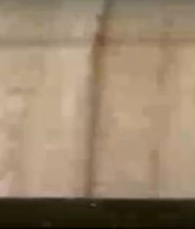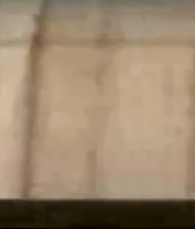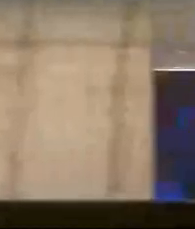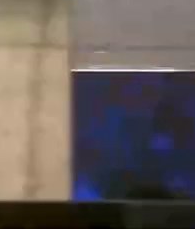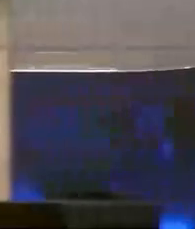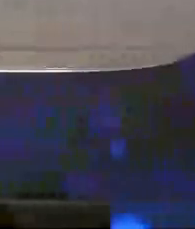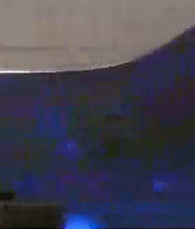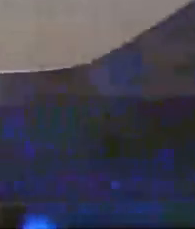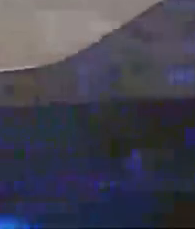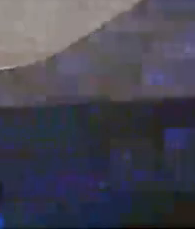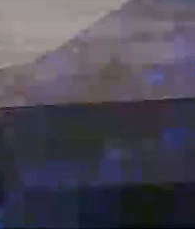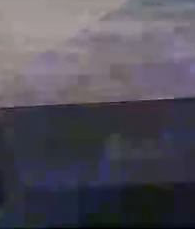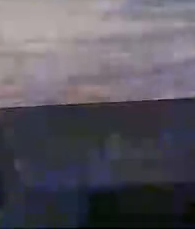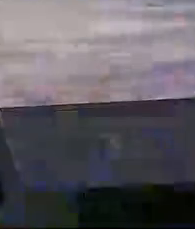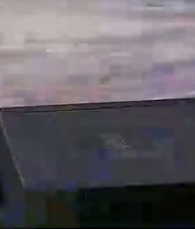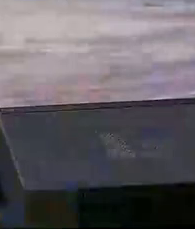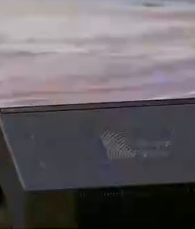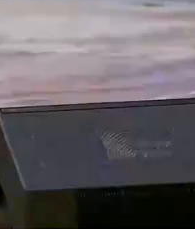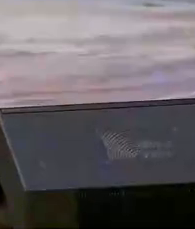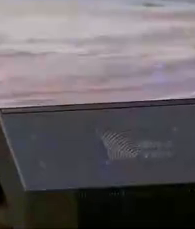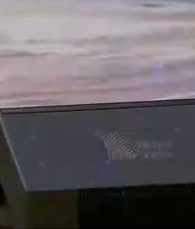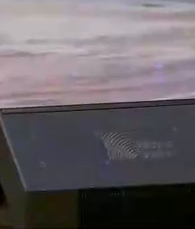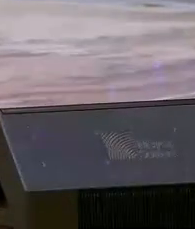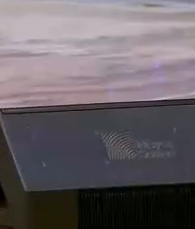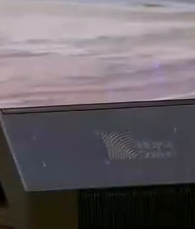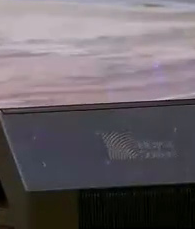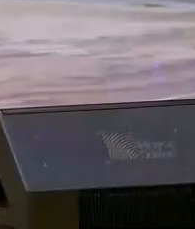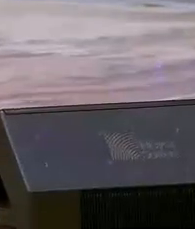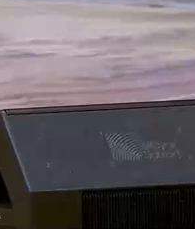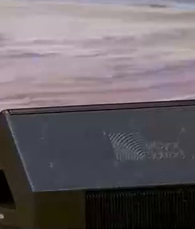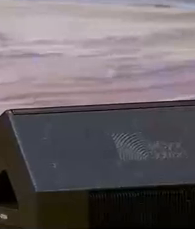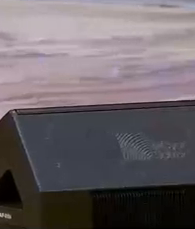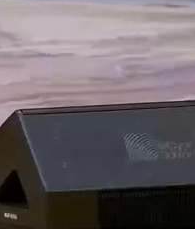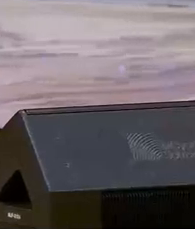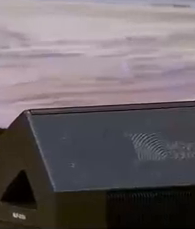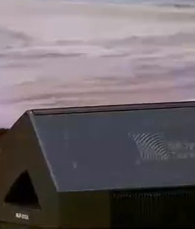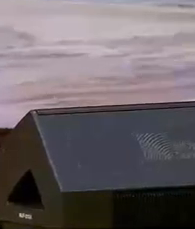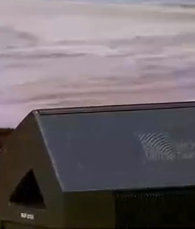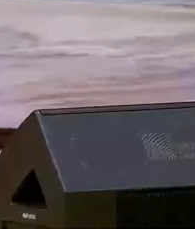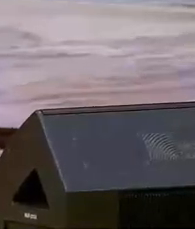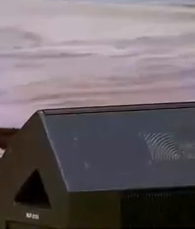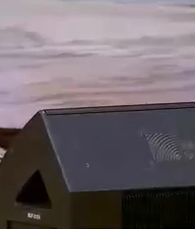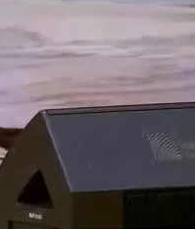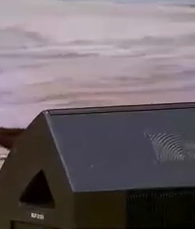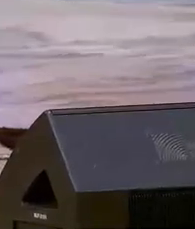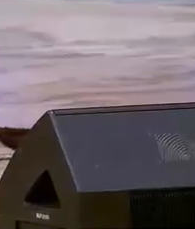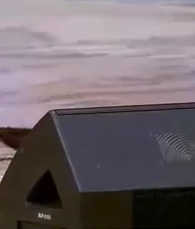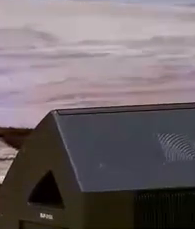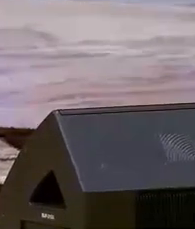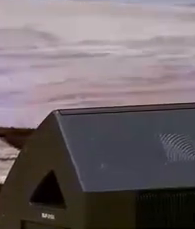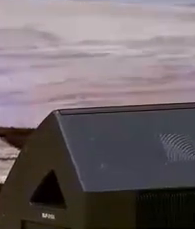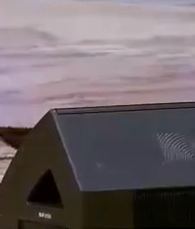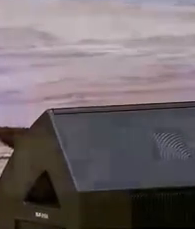prêché partout dans le monde pour servir de témoignage à toutes les nations. À toutes les